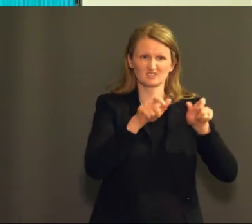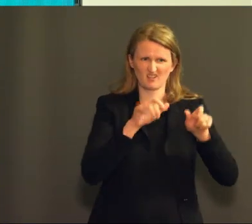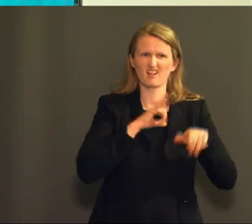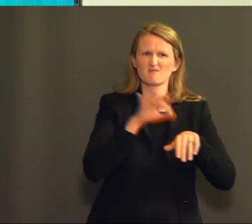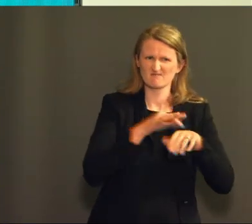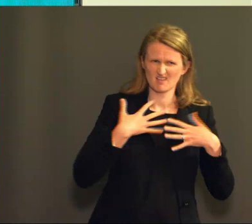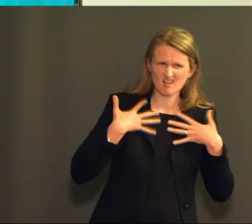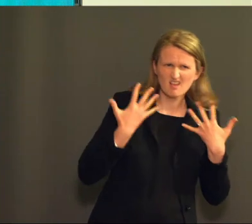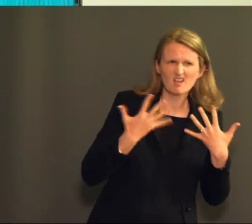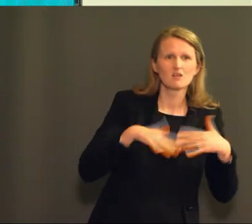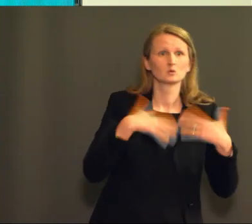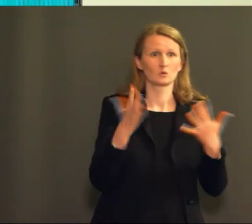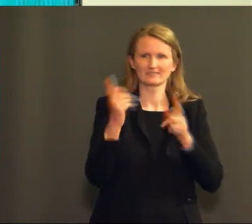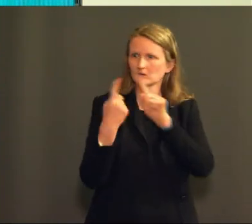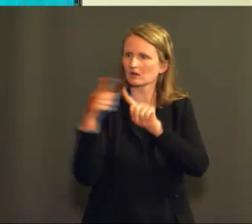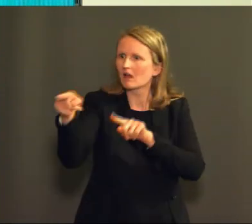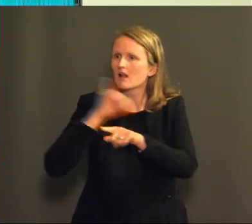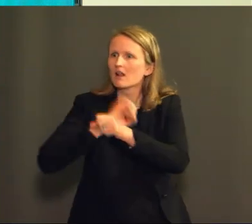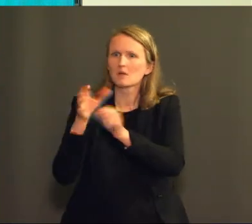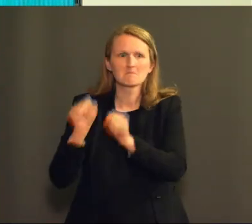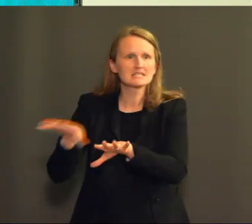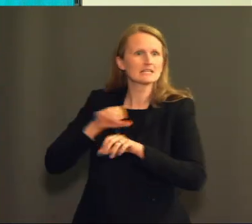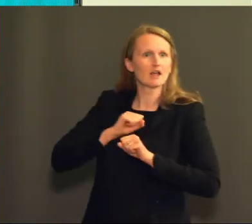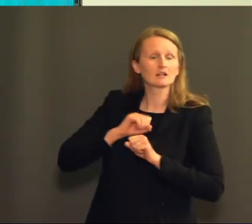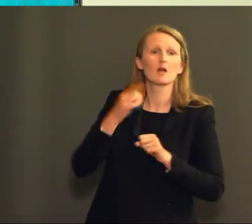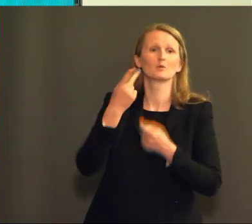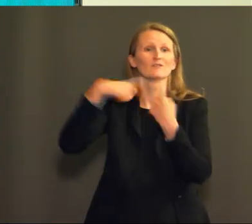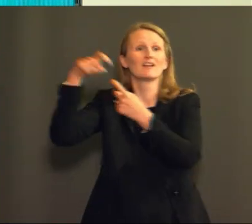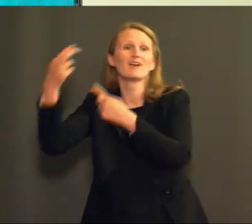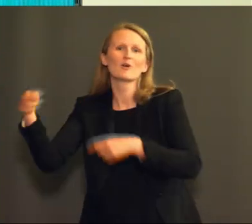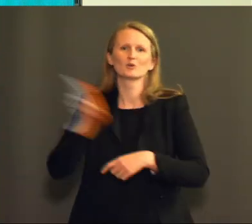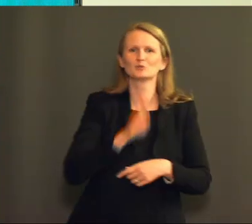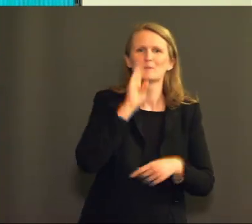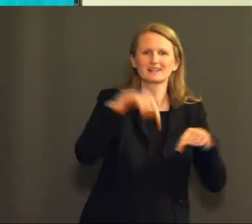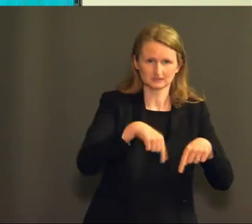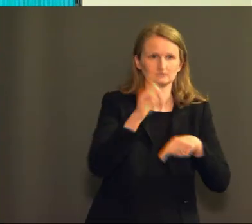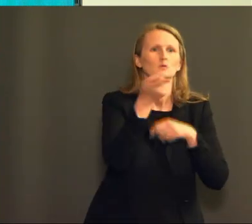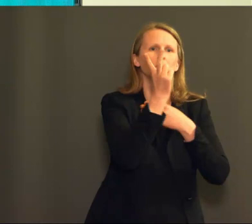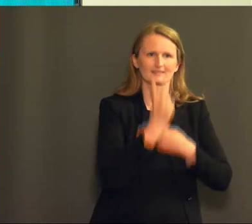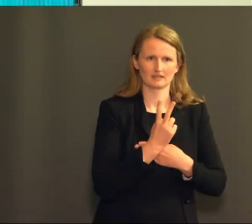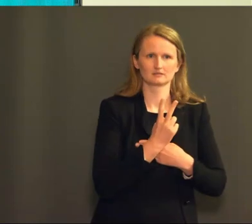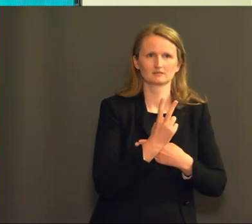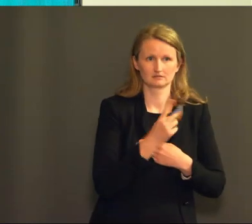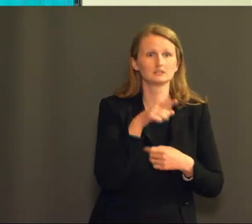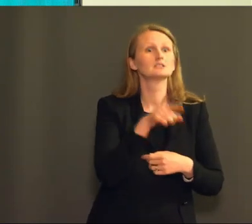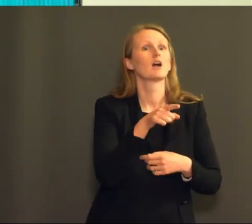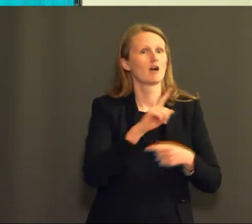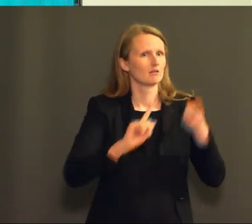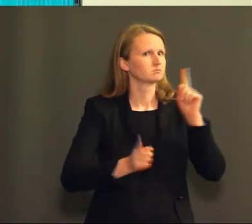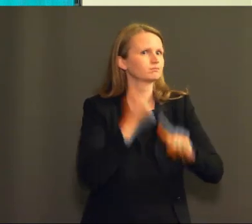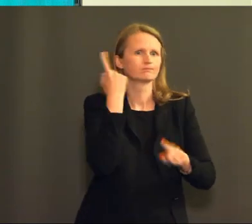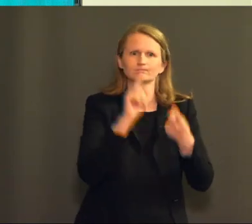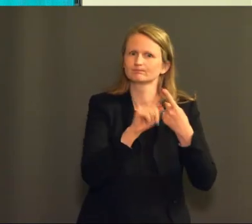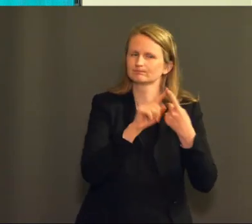Belgique. Cela reste la première priorité, surtout vu la situation actuelle qui connaît toujours une